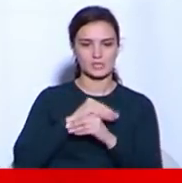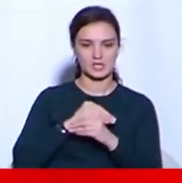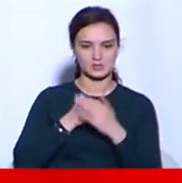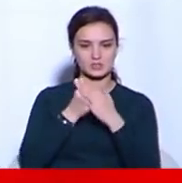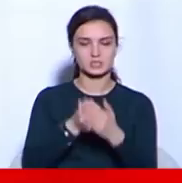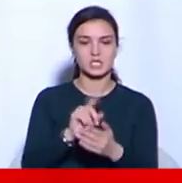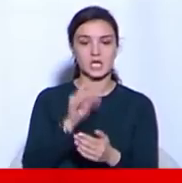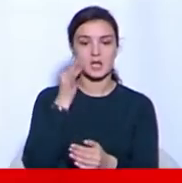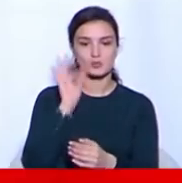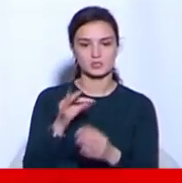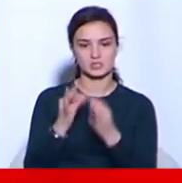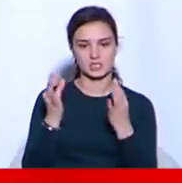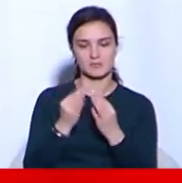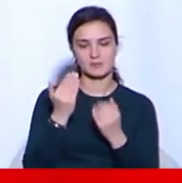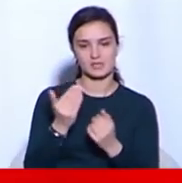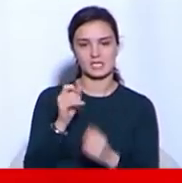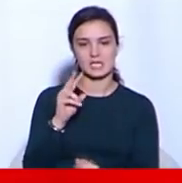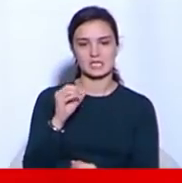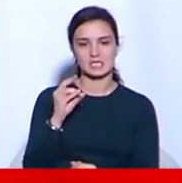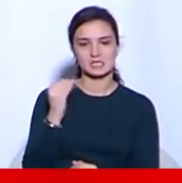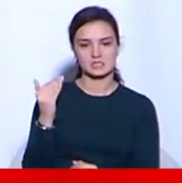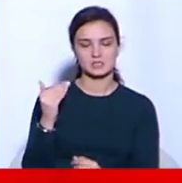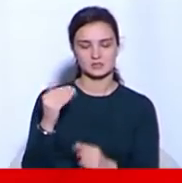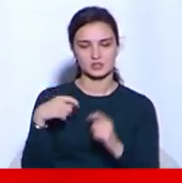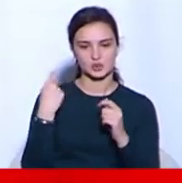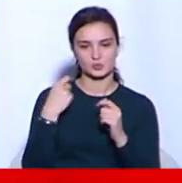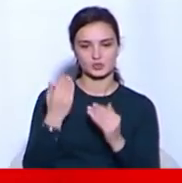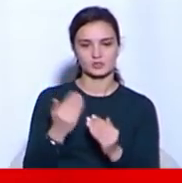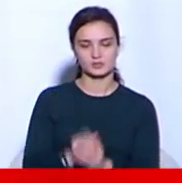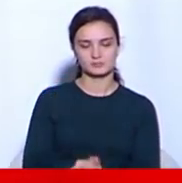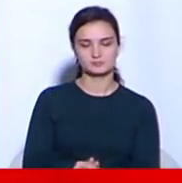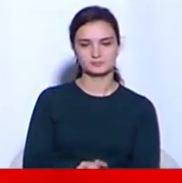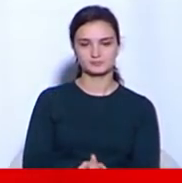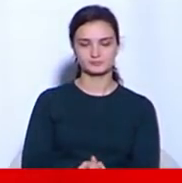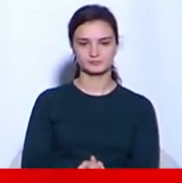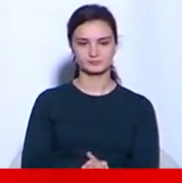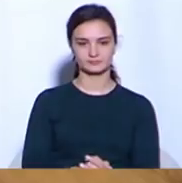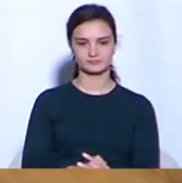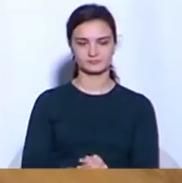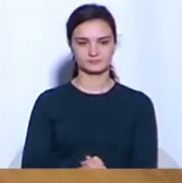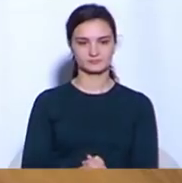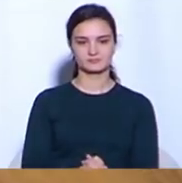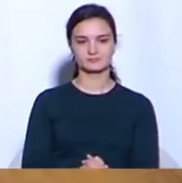და რა გამოცდილებას გვიზიარებენ ისინი. ელენე პაპიაშვილის მორიგი სიუჟეტი ამ ციკლიდან.